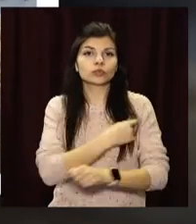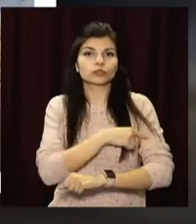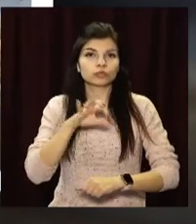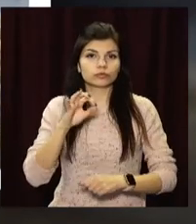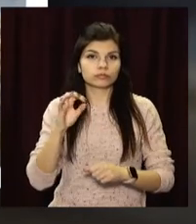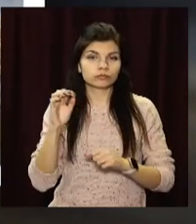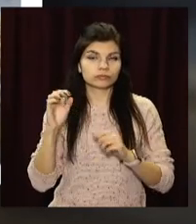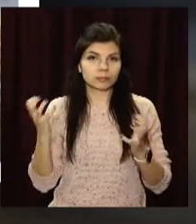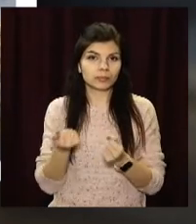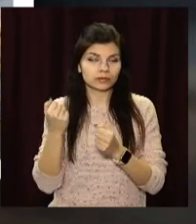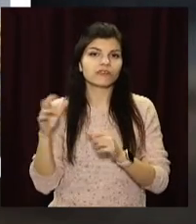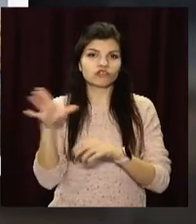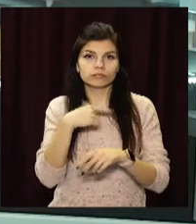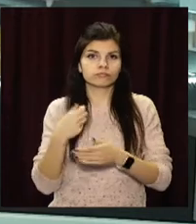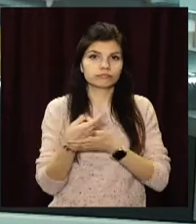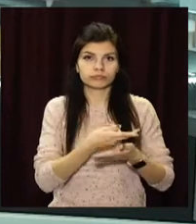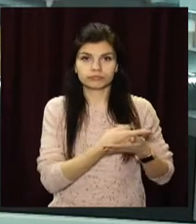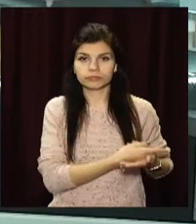Всіх постраждалих госпіталізували.